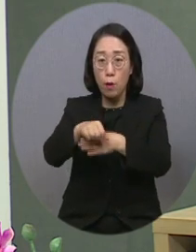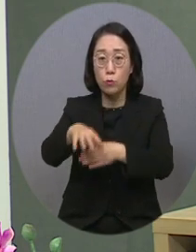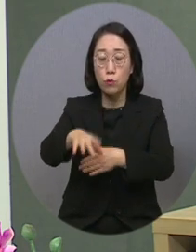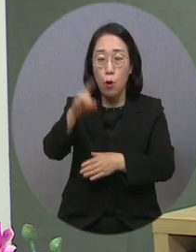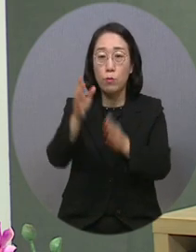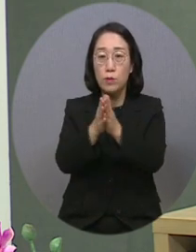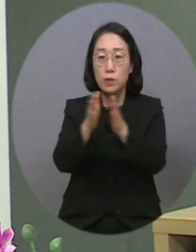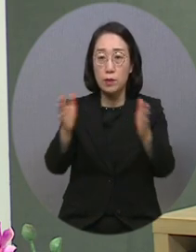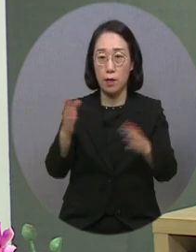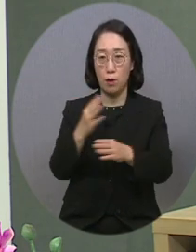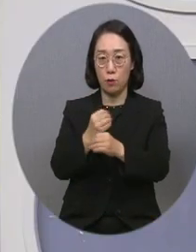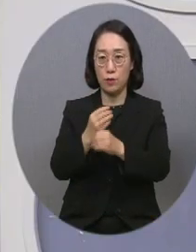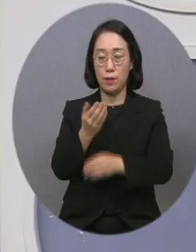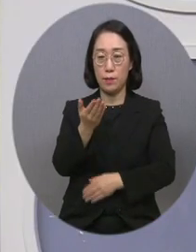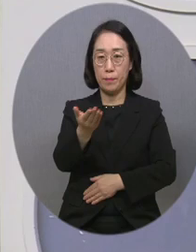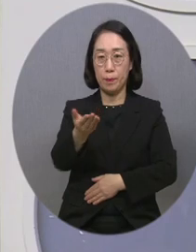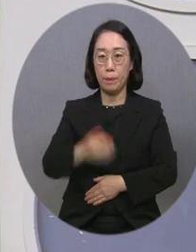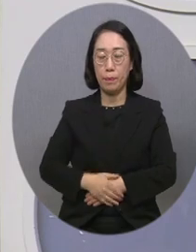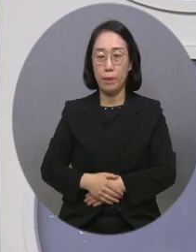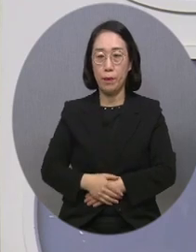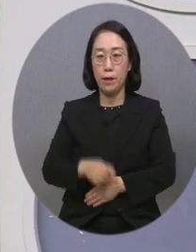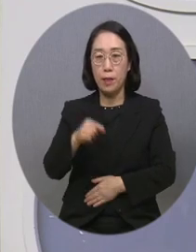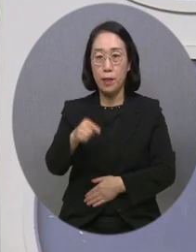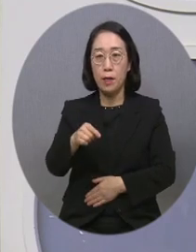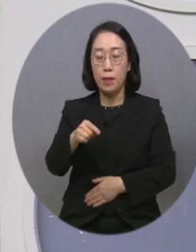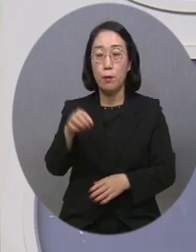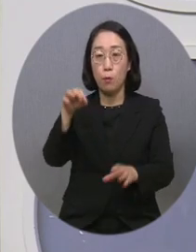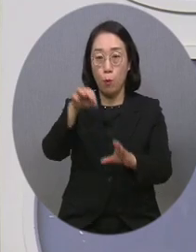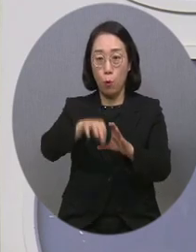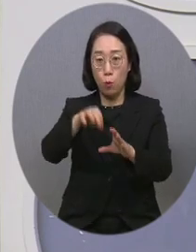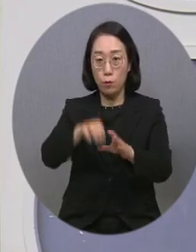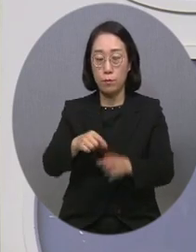지가 언제죠? 사랑의 열매는 이제